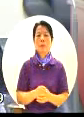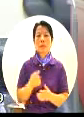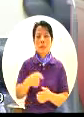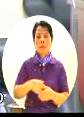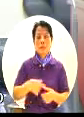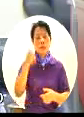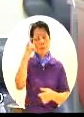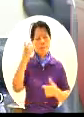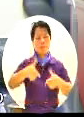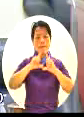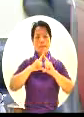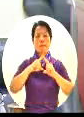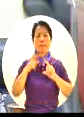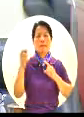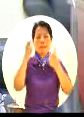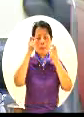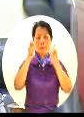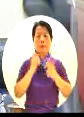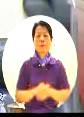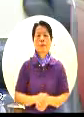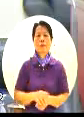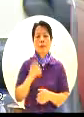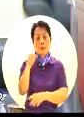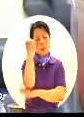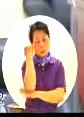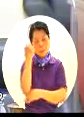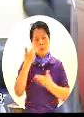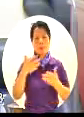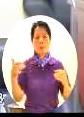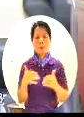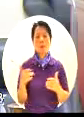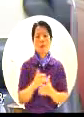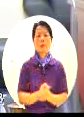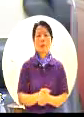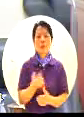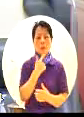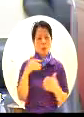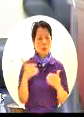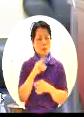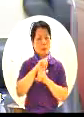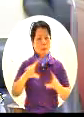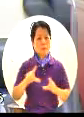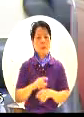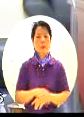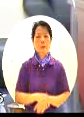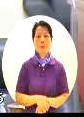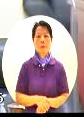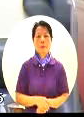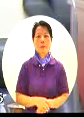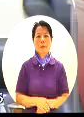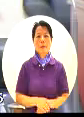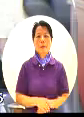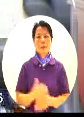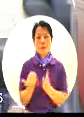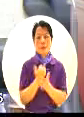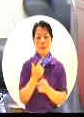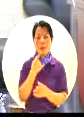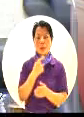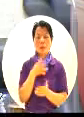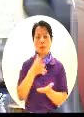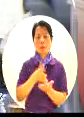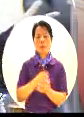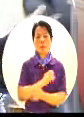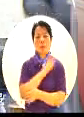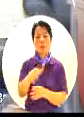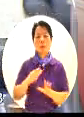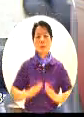到高雄啊，我来讲，大爱问题哈，是一大问题哈，是一大问题哈。头拄啊，我来讲了，房